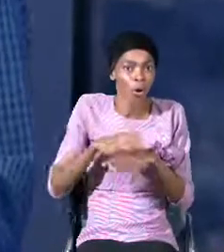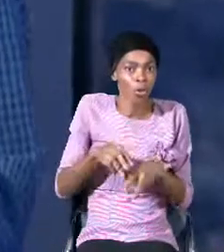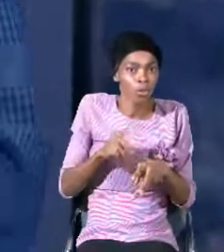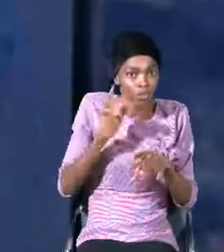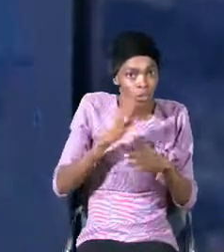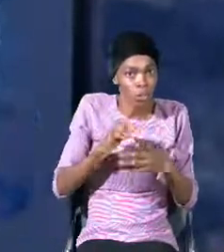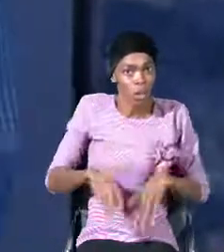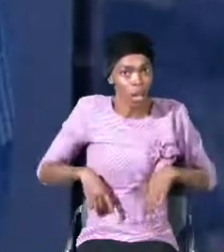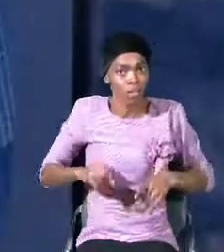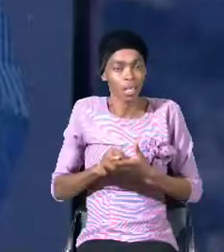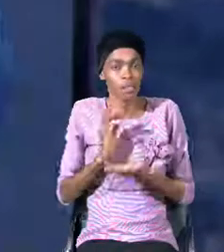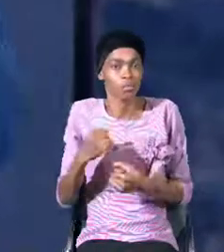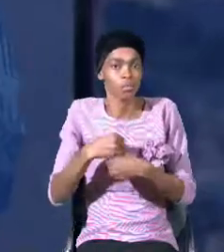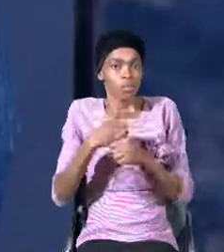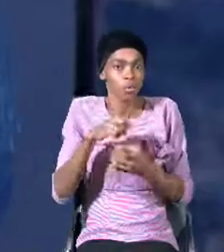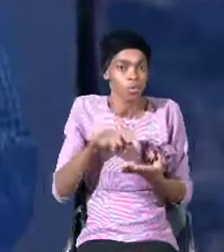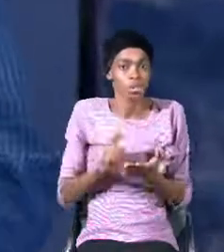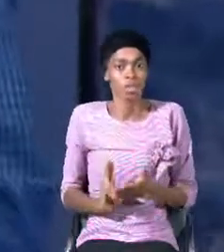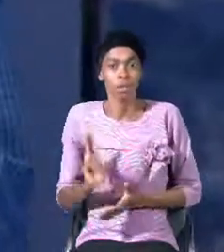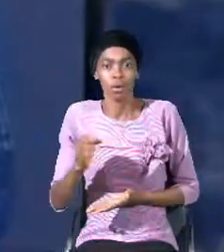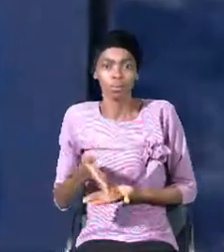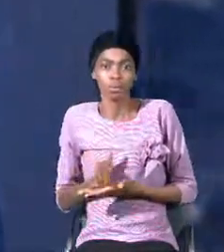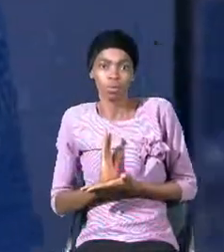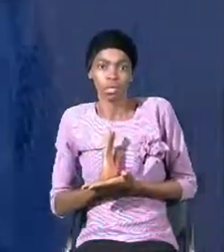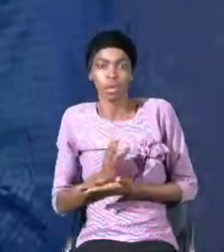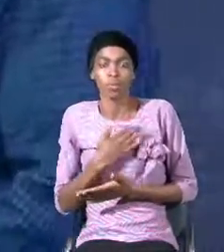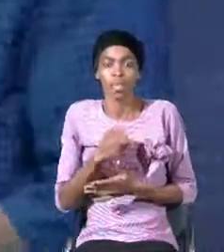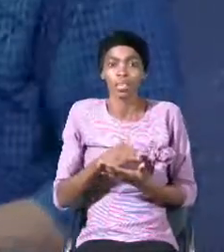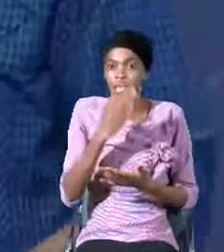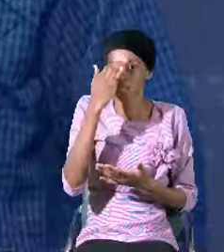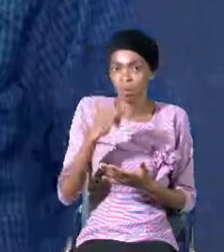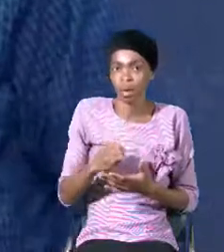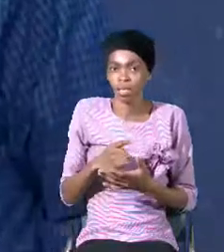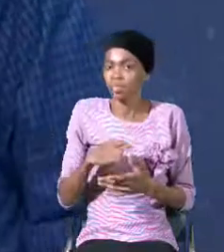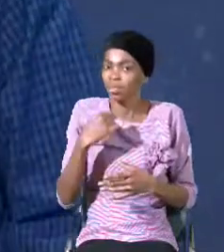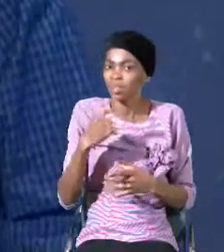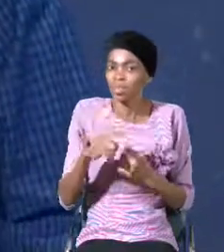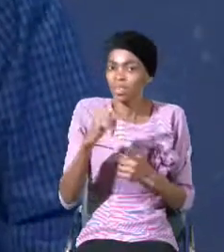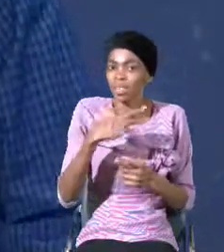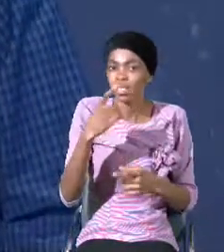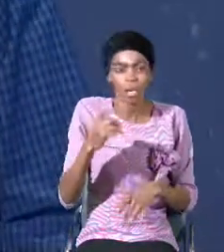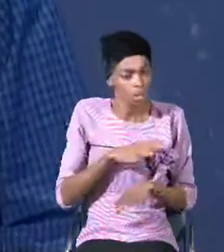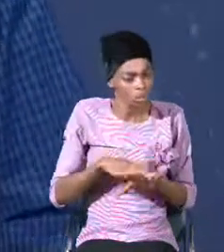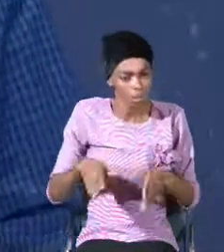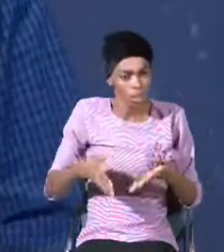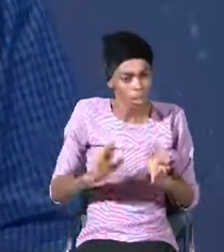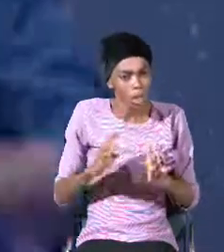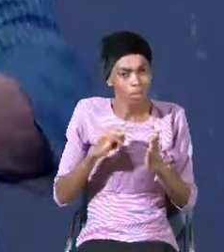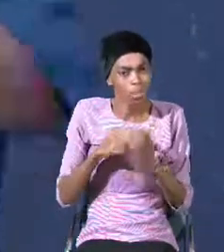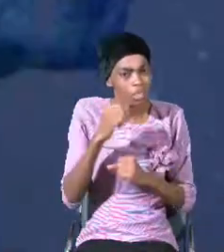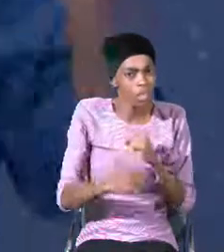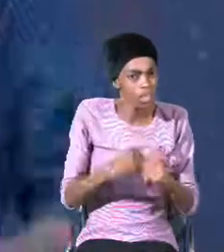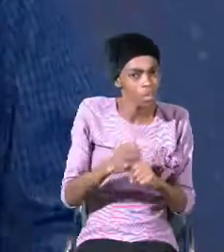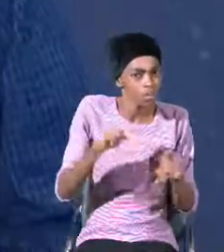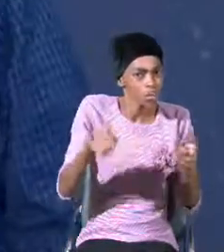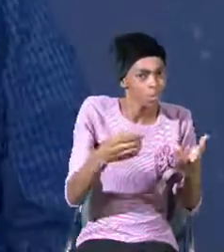Ils veulent t'amener à tenir droit. C'est pourquoi il t'envoie des messages. Comment est-ce que tu peux dire que tu